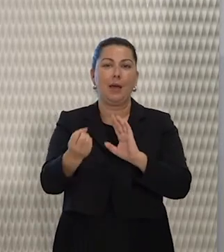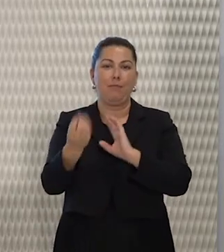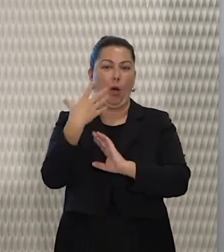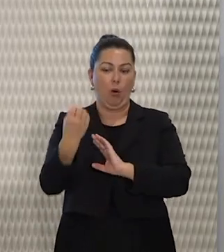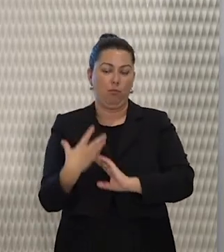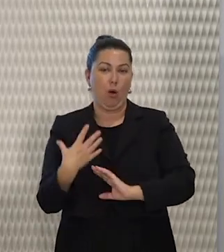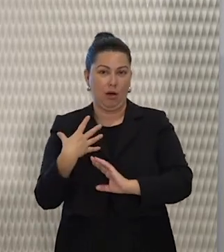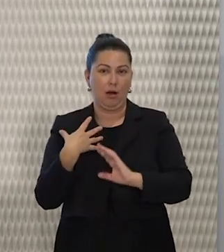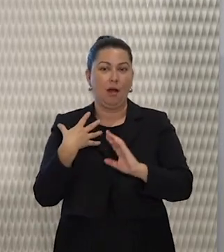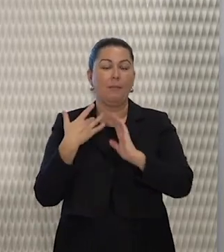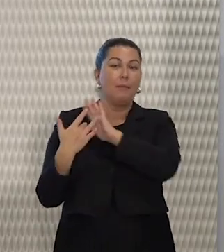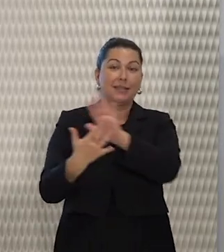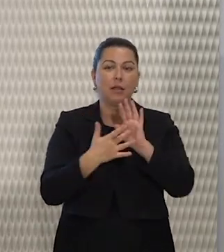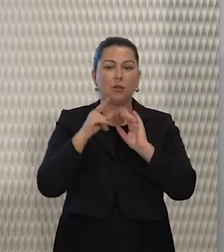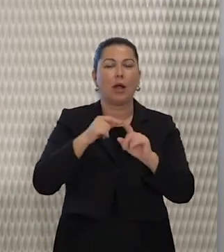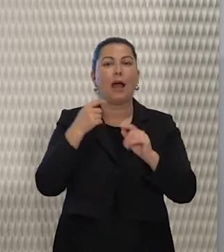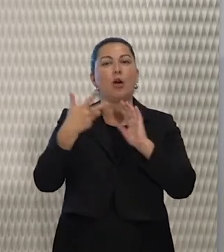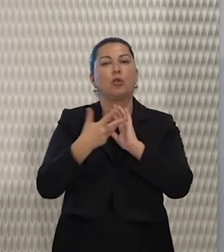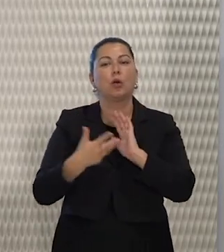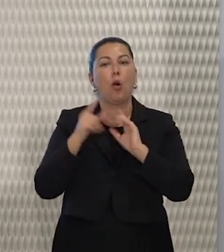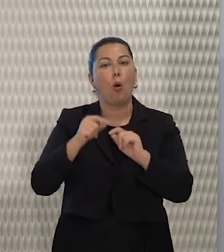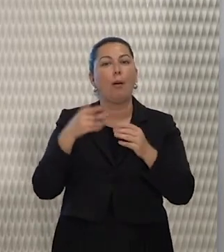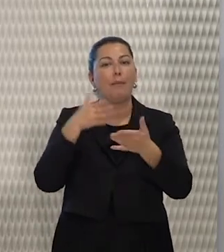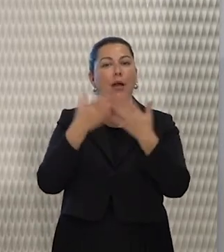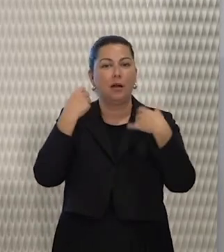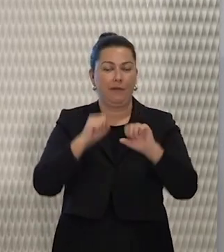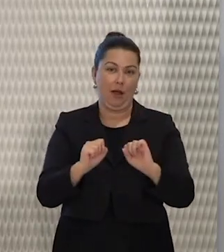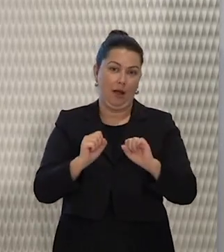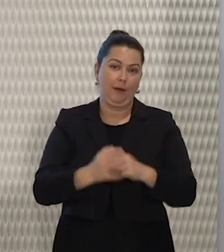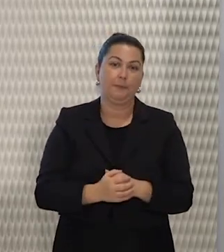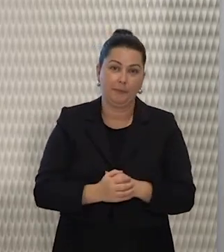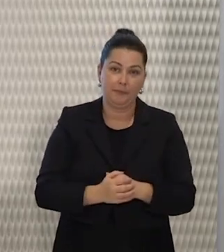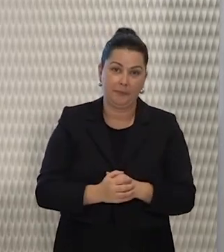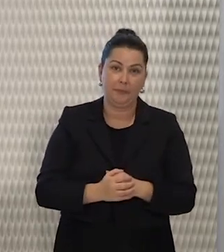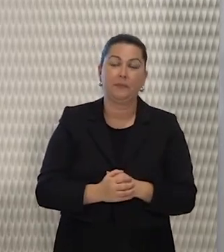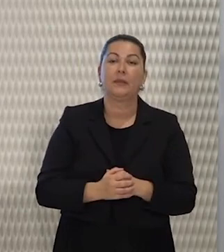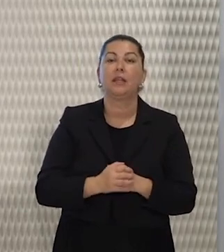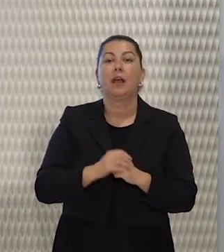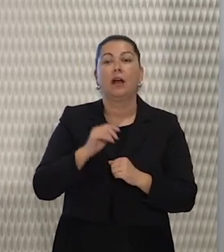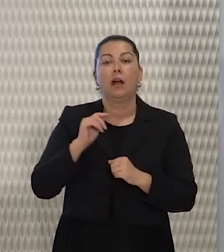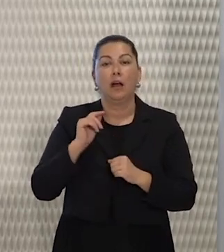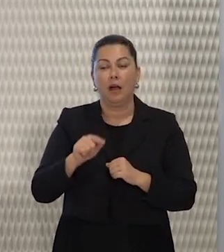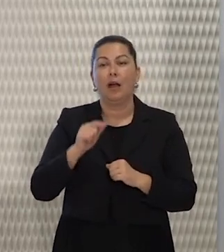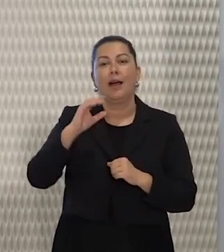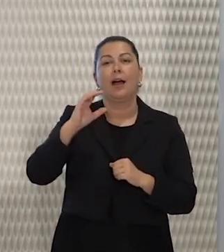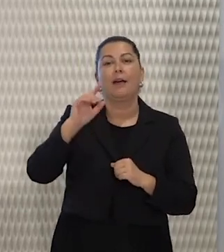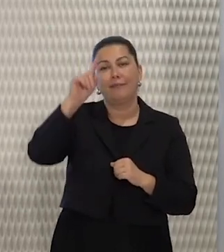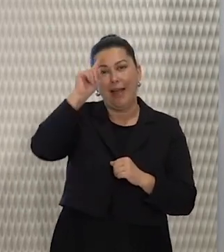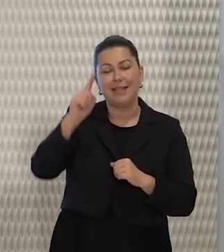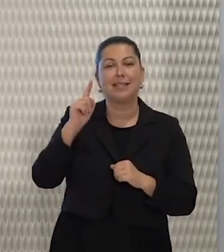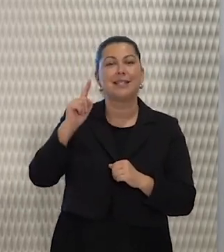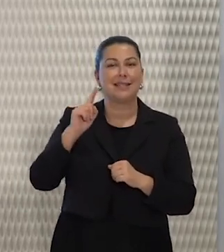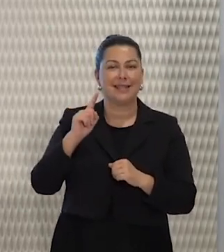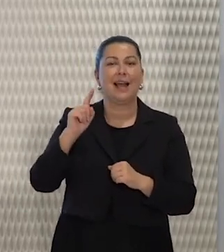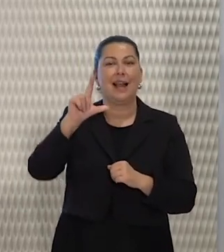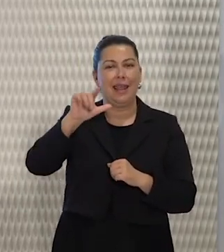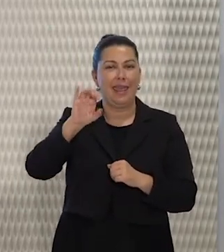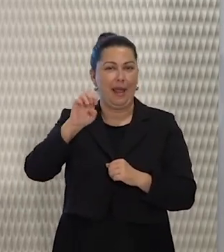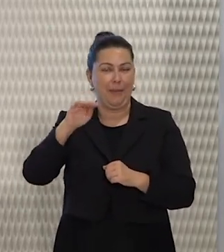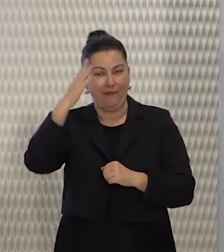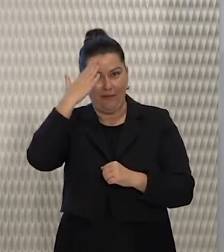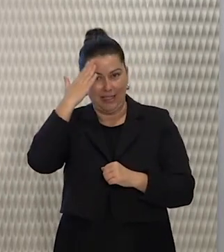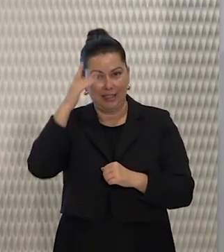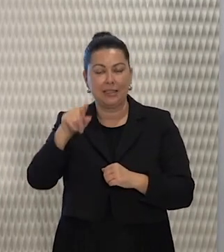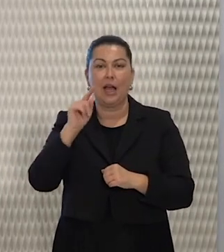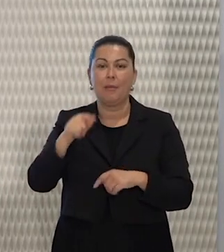Barrierefreiheit überprüfen können. Ein Bereich, der zugegebenermaßen, Christian, du weißt es, der Liam weiß das auch,